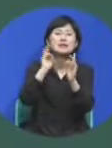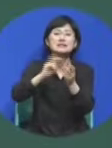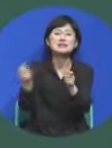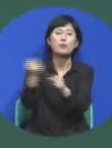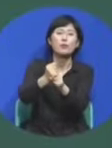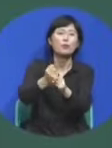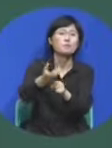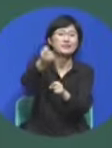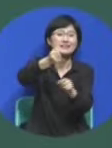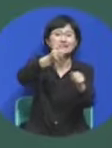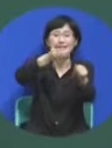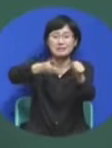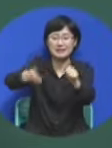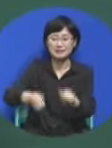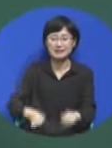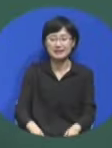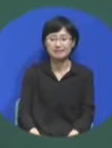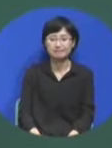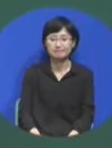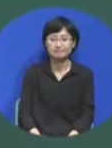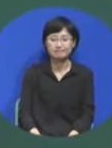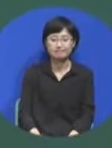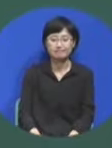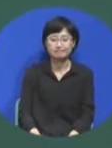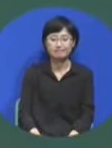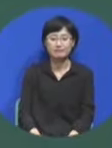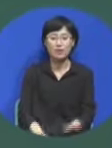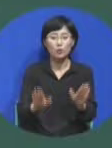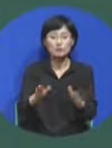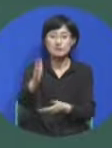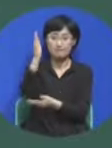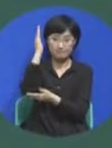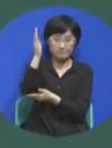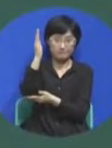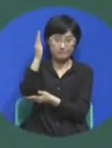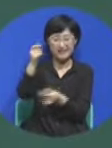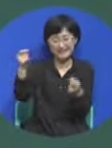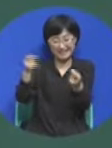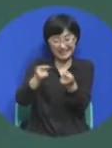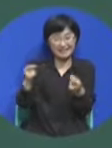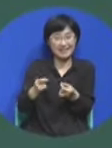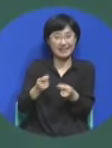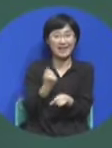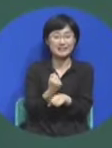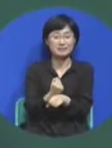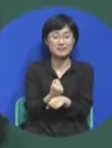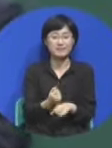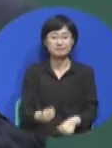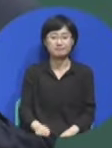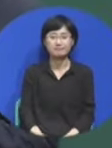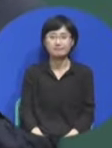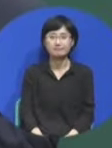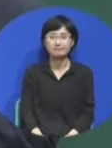如果今天有这样的人的话，愿今天借着这样的话，能够恢复赞美。 자, 그러면 뒤에 또 시간도 많으니까 오늘 말씀을 좀 짧게 정리하도록 하겠습니다.